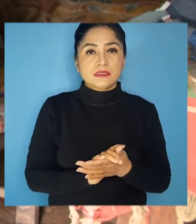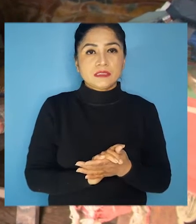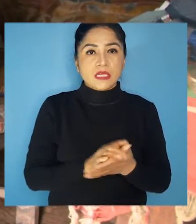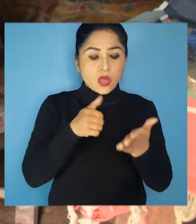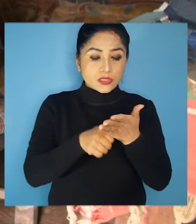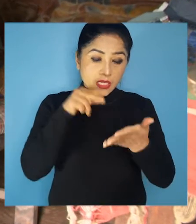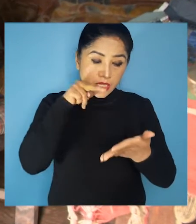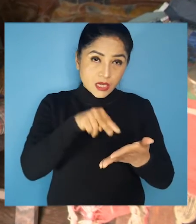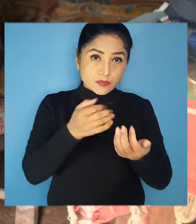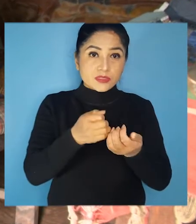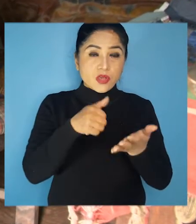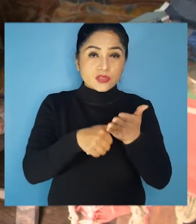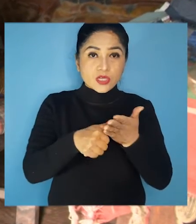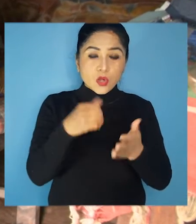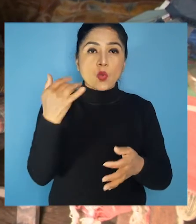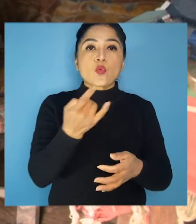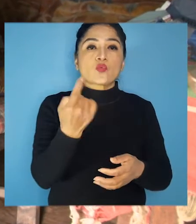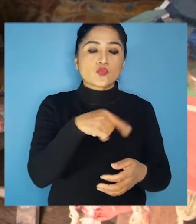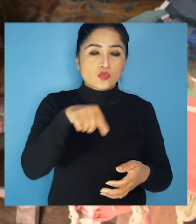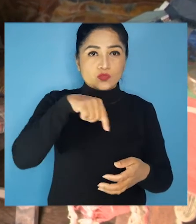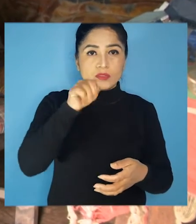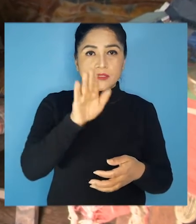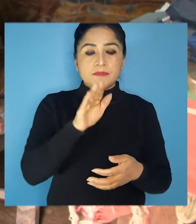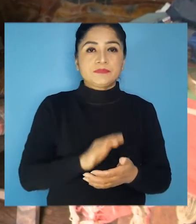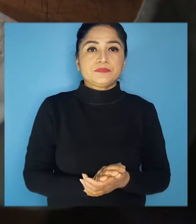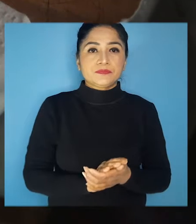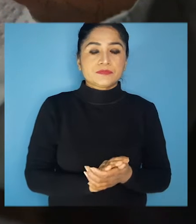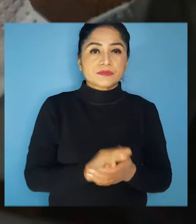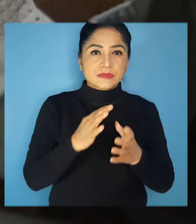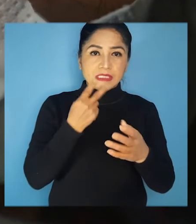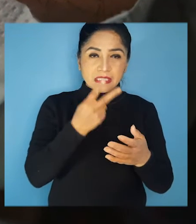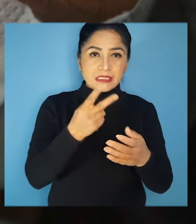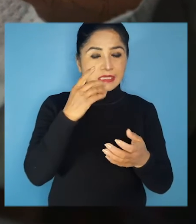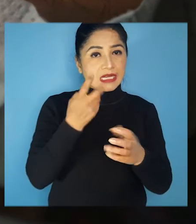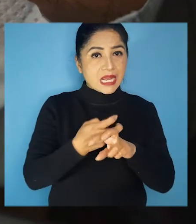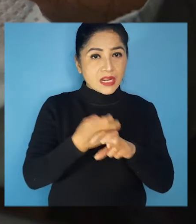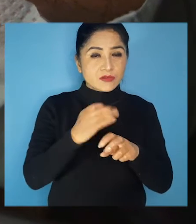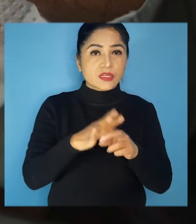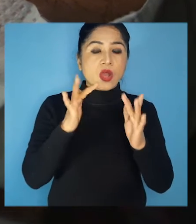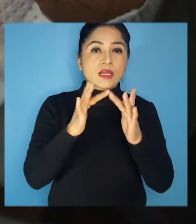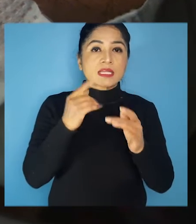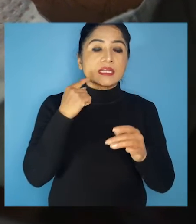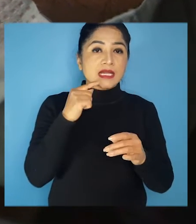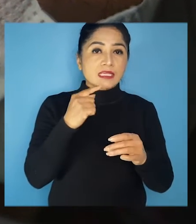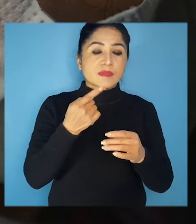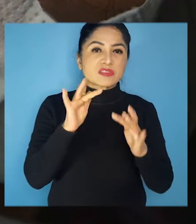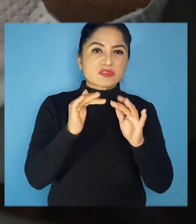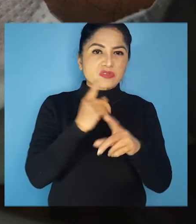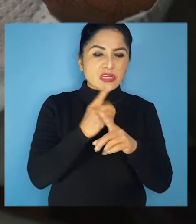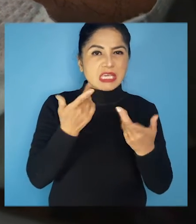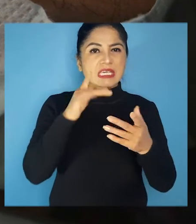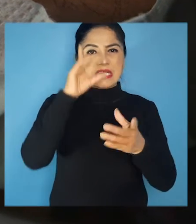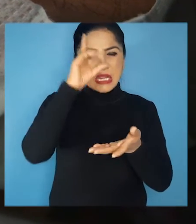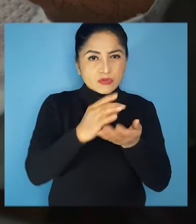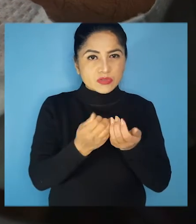मैले तल गाडेर हेर्नुपर्छ, अक्षरहरूलाई घुम्छन् अक्षर, लेख्न गाह्रो हुन्छ। अनलाइन क्लासमा सरले के के चाहिन्छ, के के